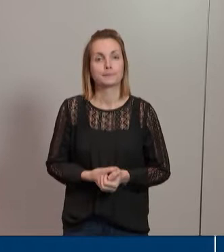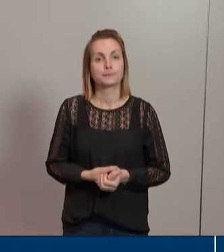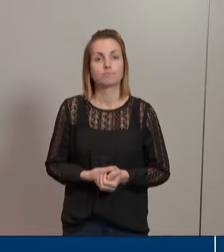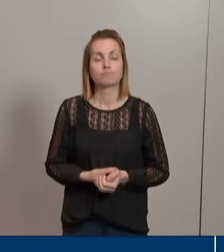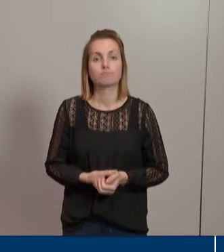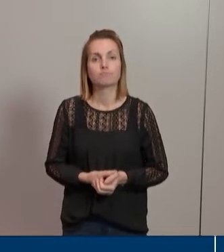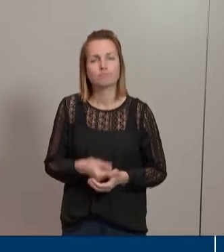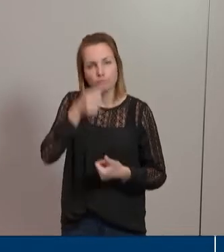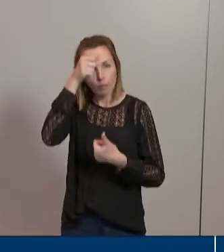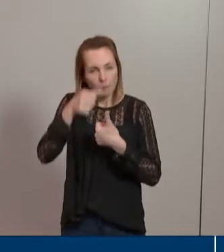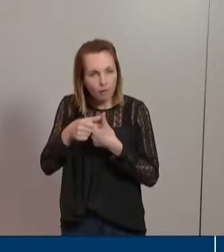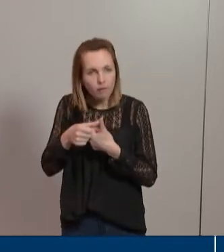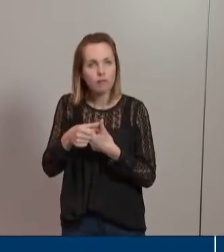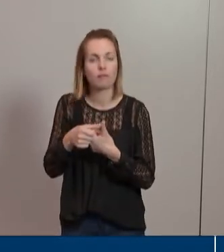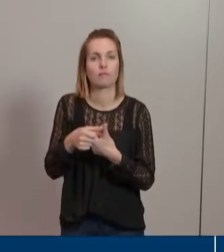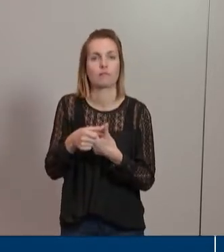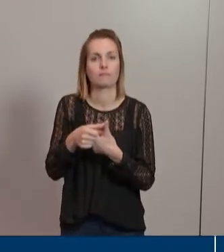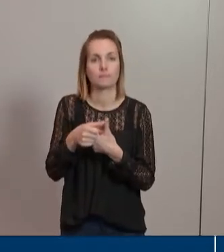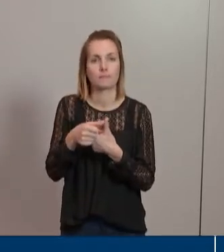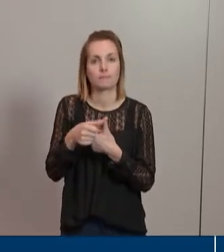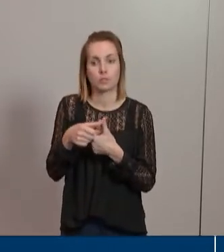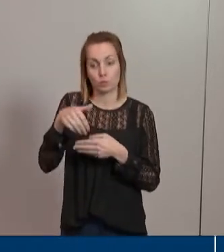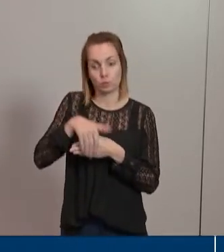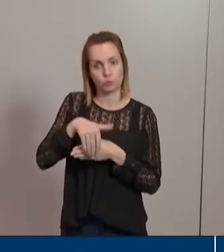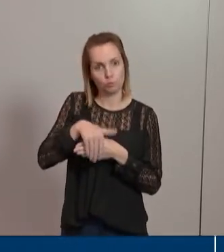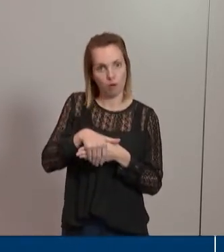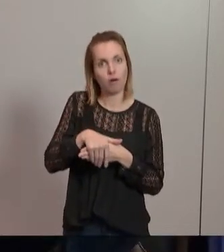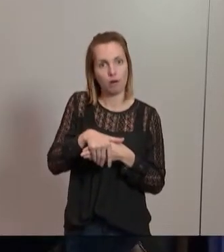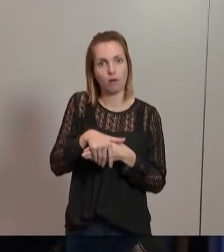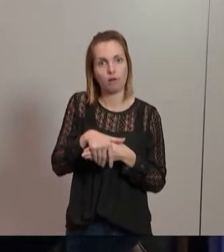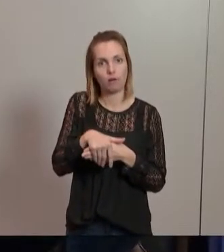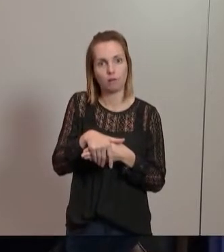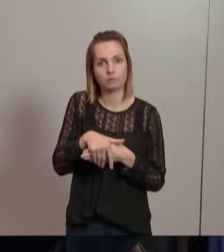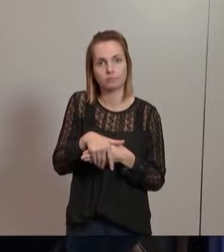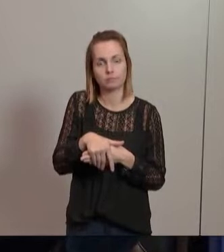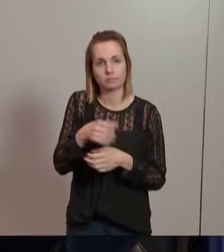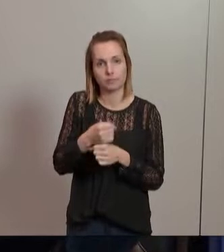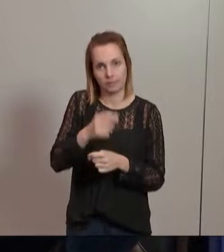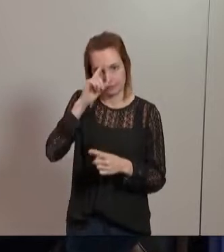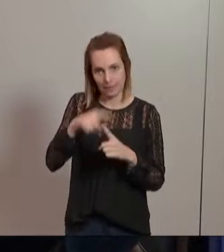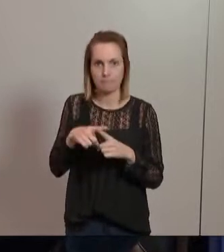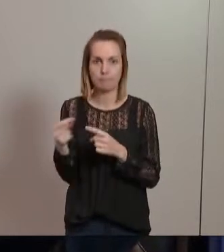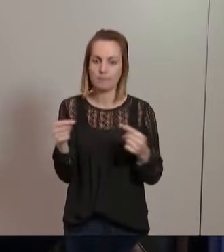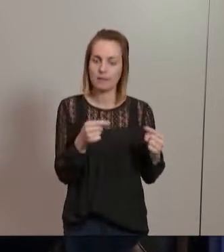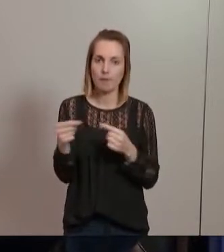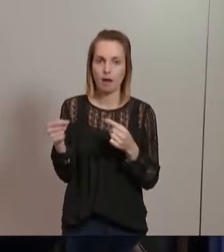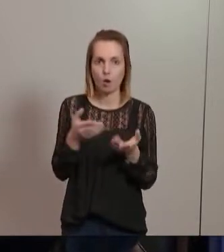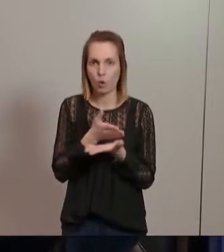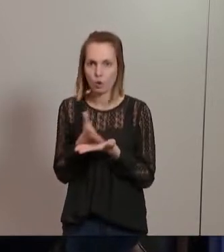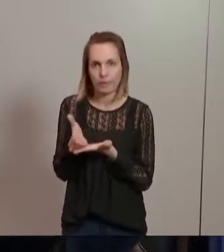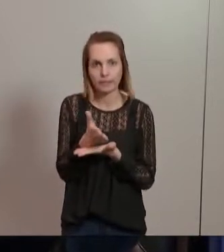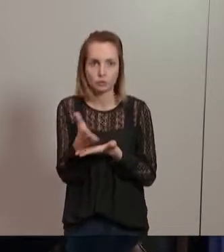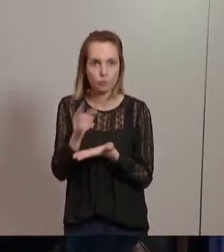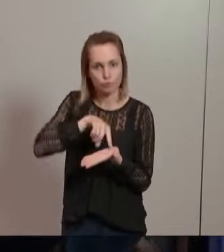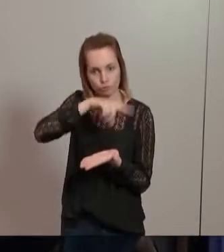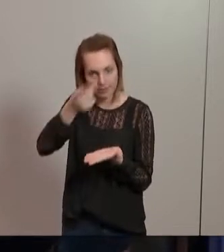je rappelle que l'exercice qui nous attend ce soir est celui du débat d'orientation budgétaire, qu'il s'agit